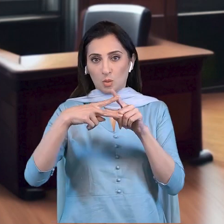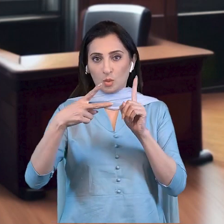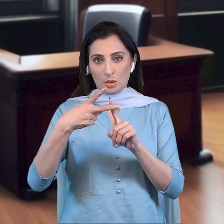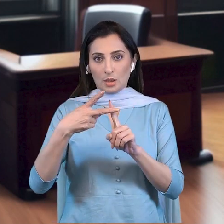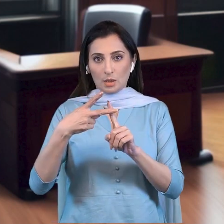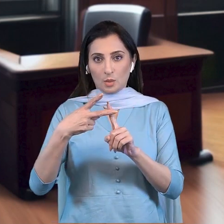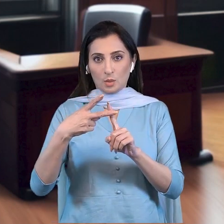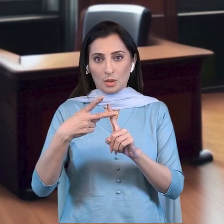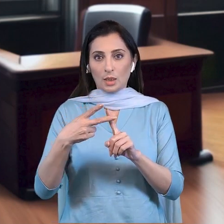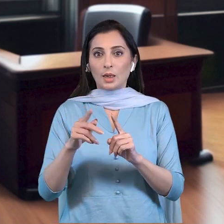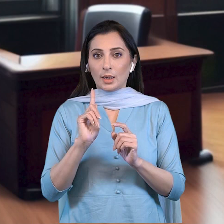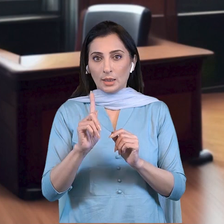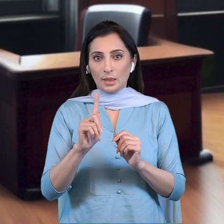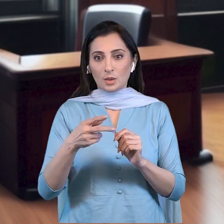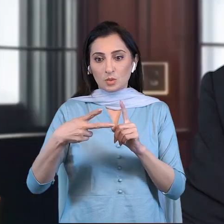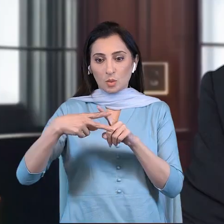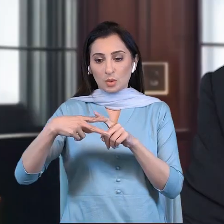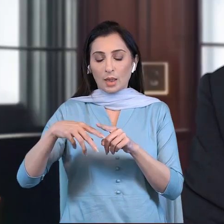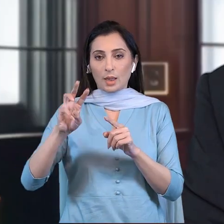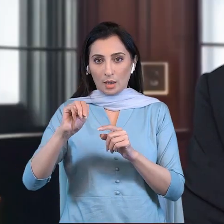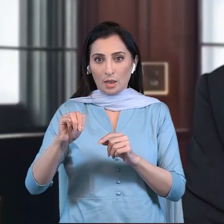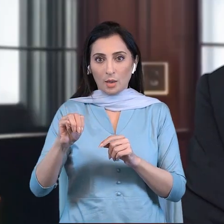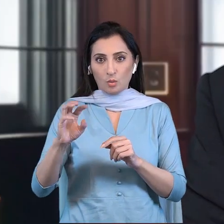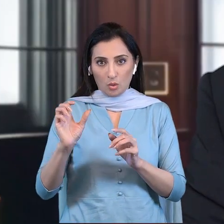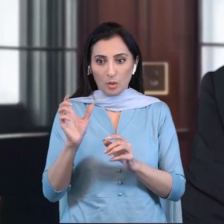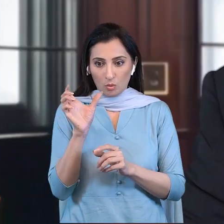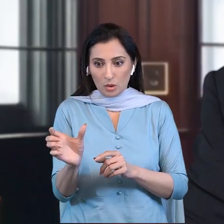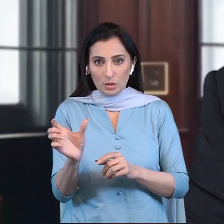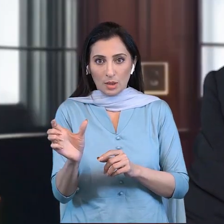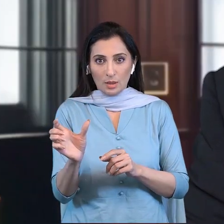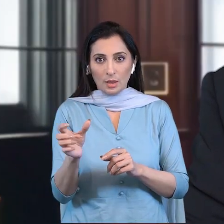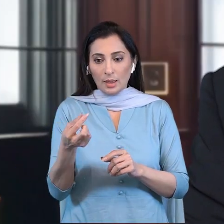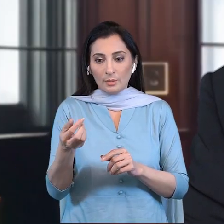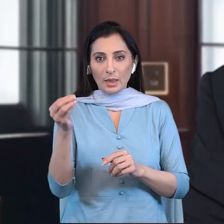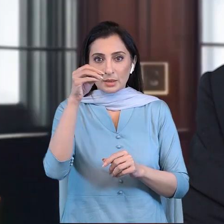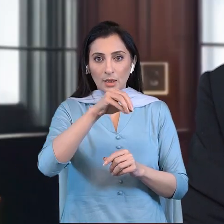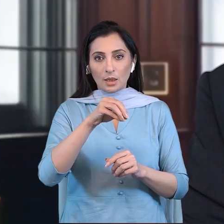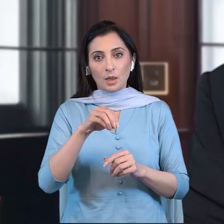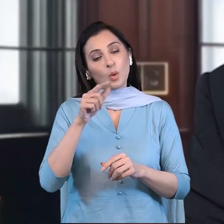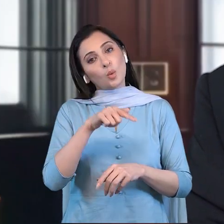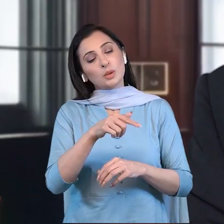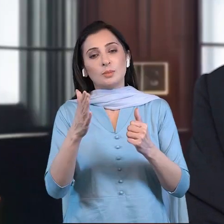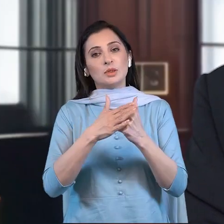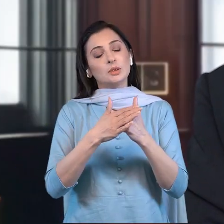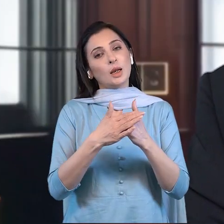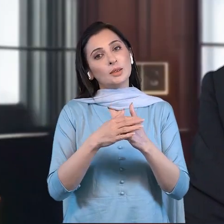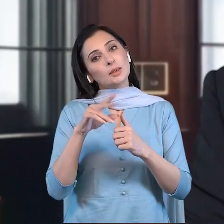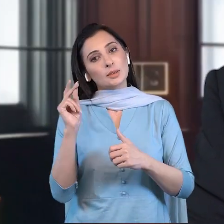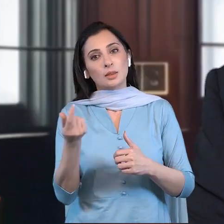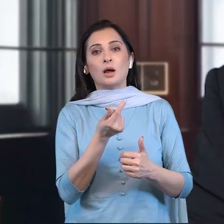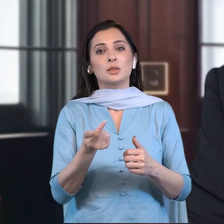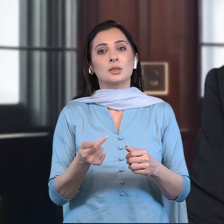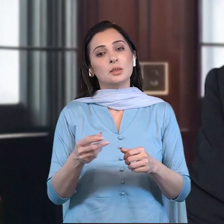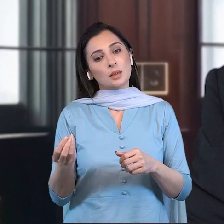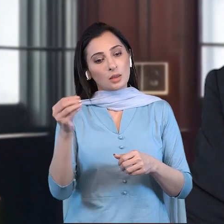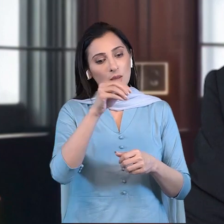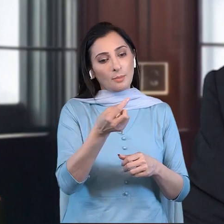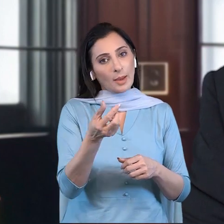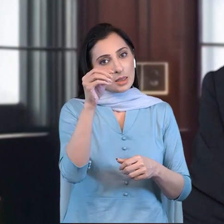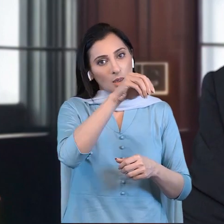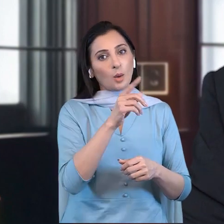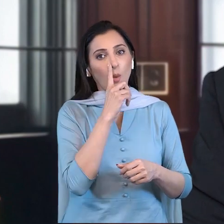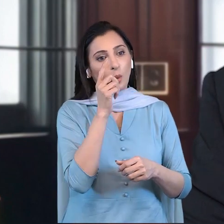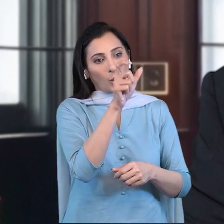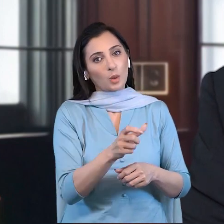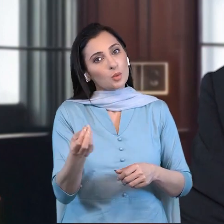حق مہر کسی بھی چیز کی ہو سکتی ہے، یہ کیش بھی ہو سکتا ہے، کوئی چیز ہو سکتی ہے، جیولری ہو